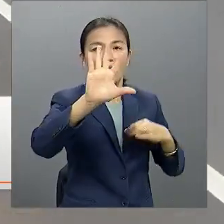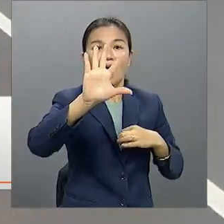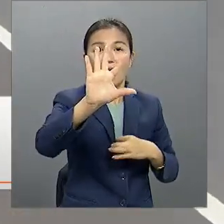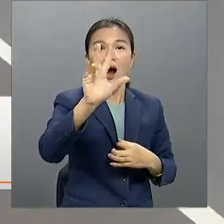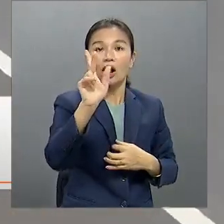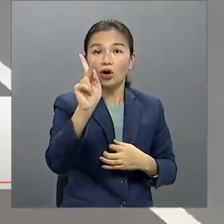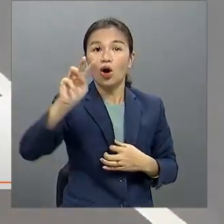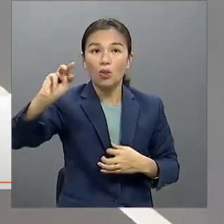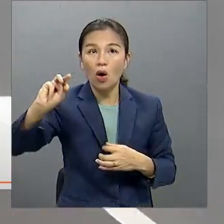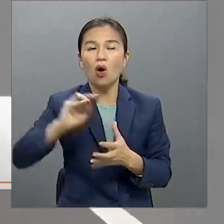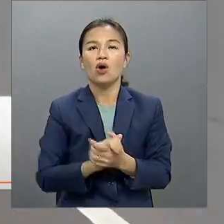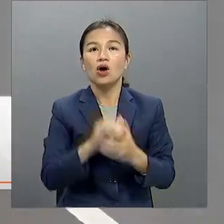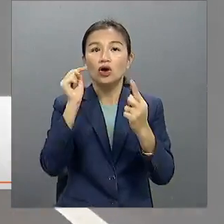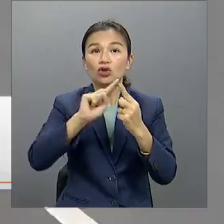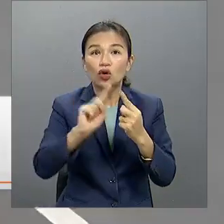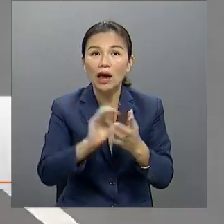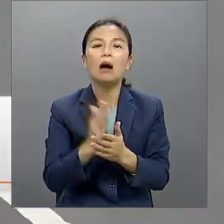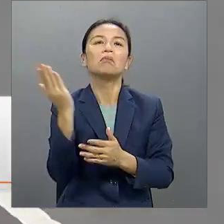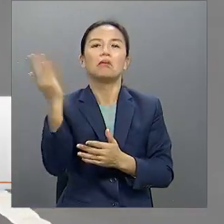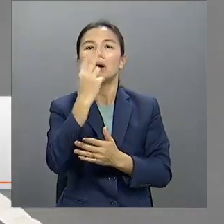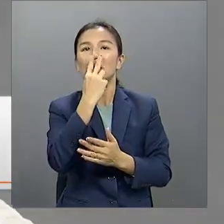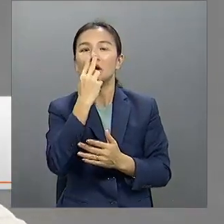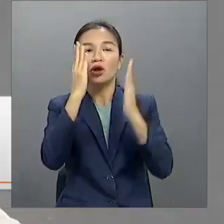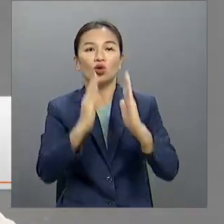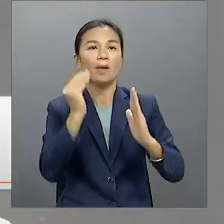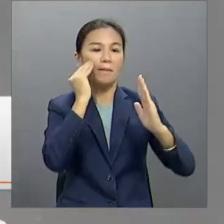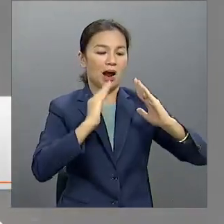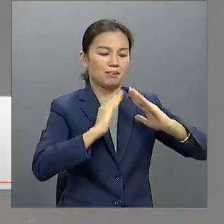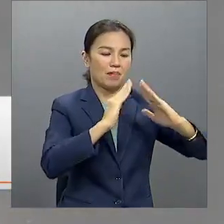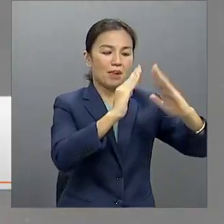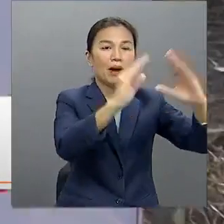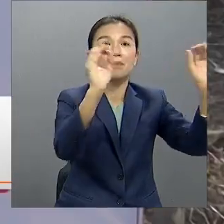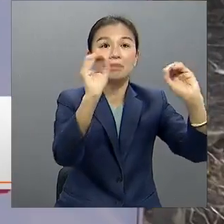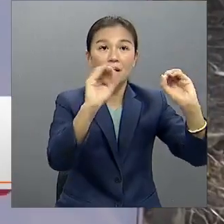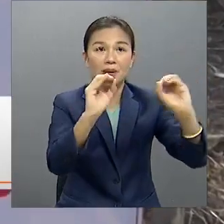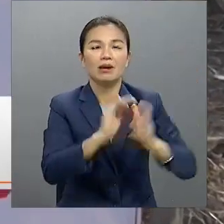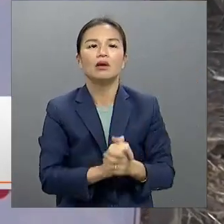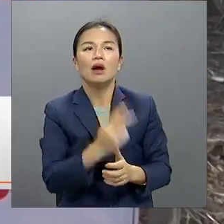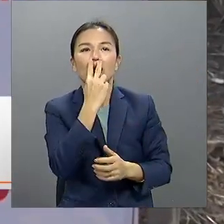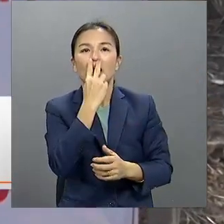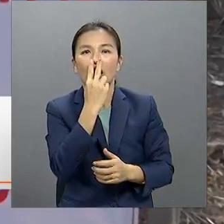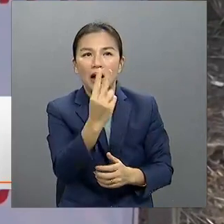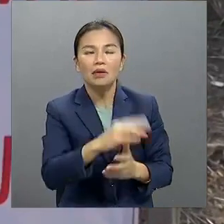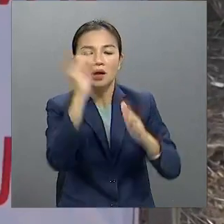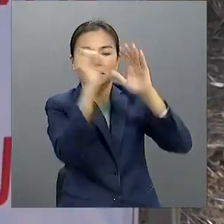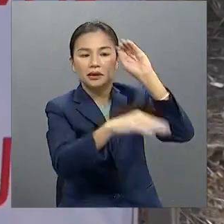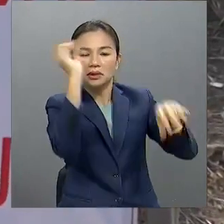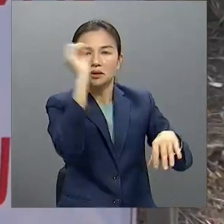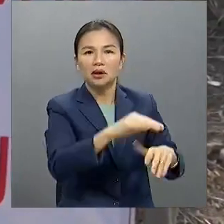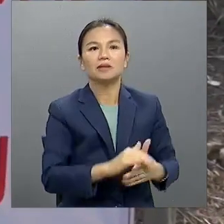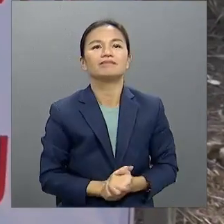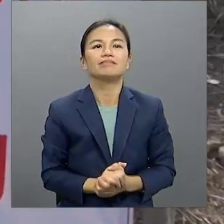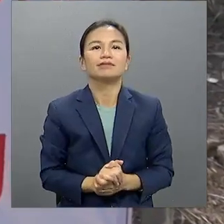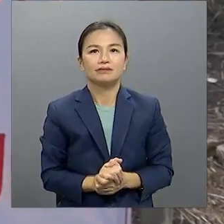านสวนมะขามหวานป่านละเมาะก็จะไม่ค่อยมีบ้านเรือนประชาชนอาศัยอยู่เนี่ยนะคะก็จะไปเห็นร่องรอยการทิ้งขยะทีนี้พอปักป้ายไปไม่